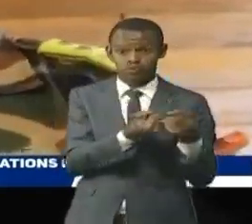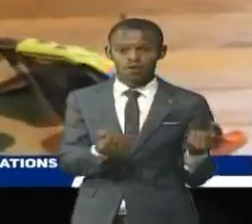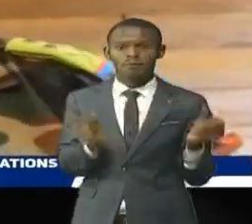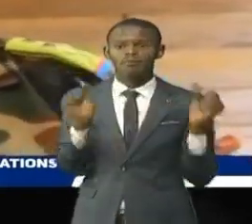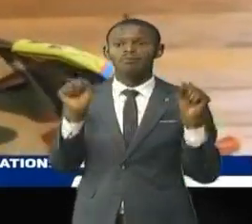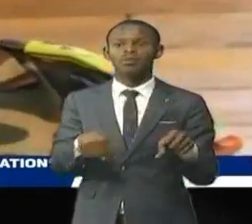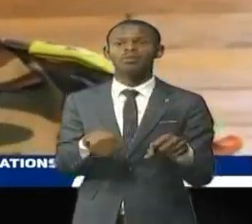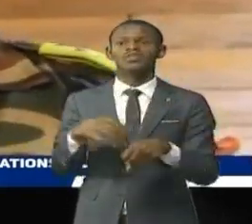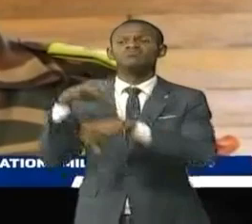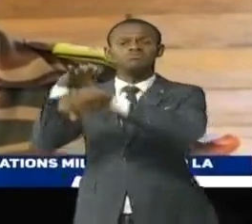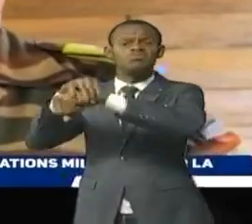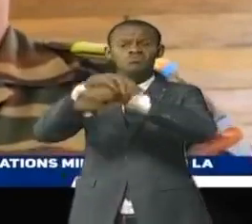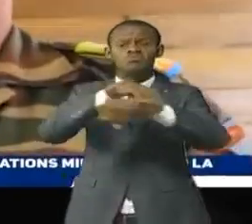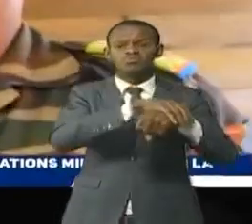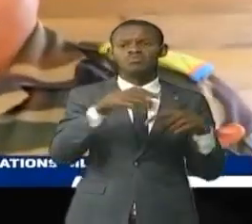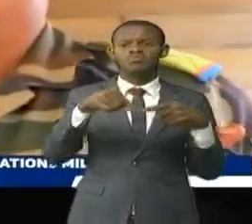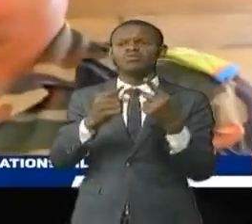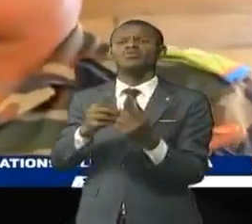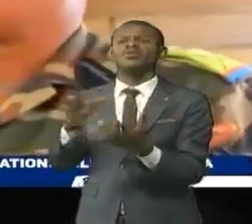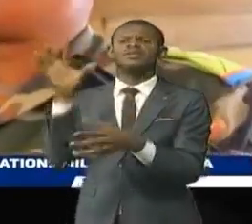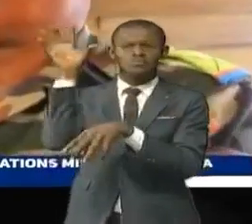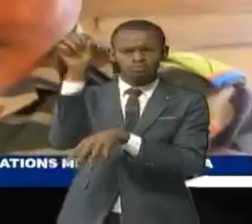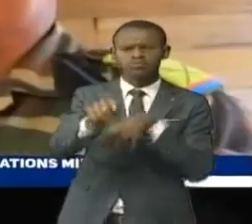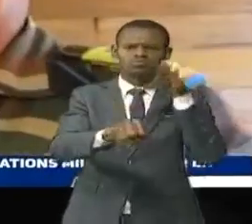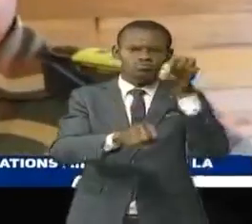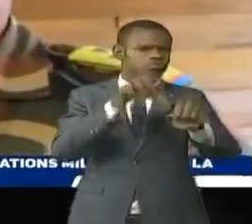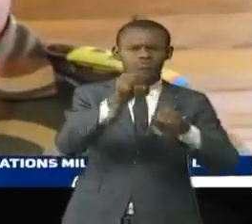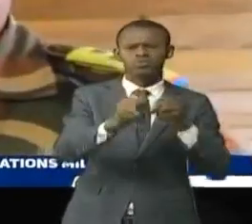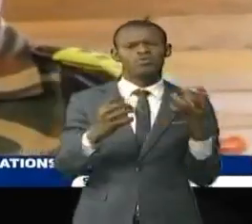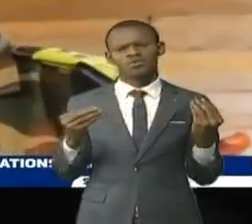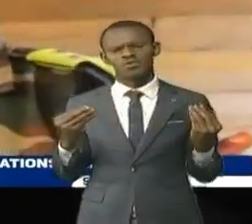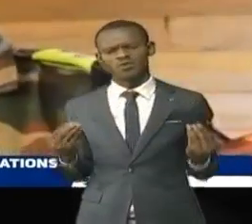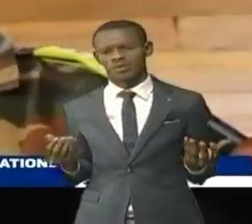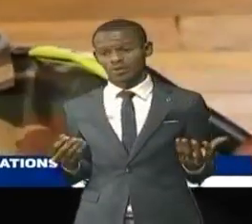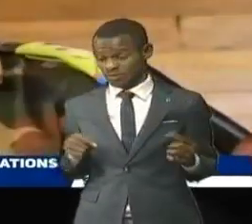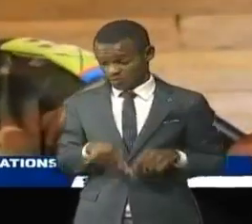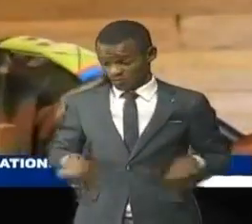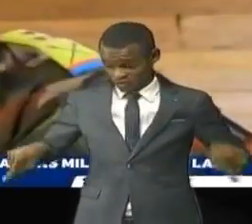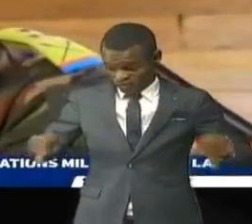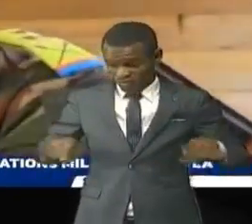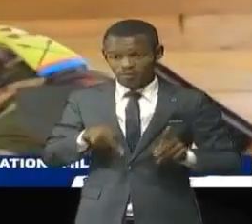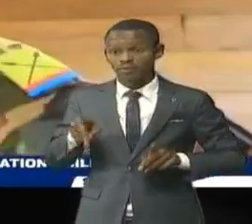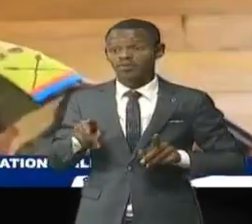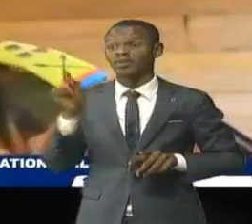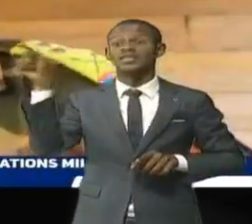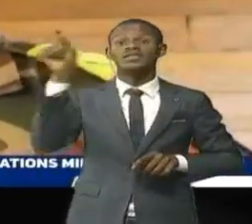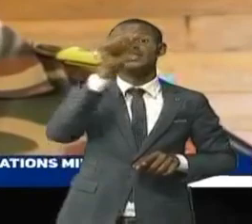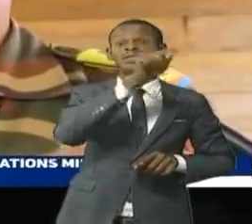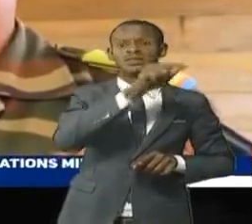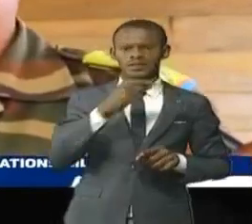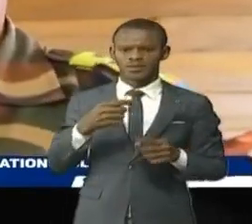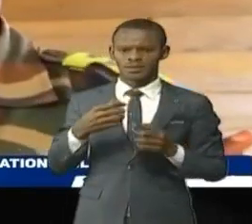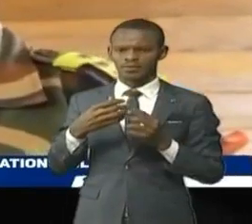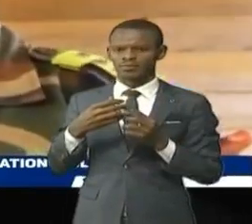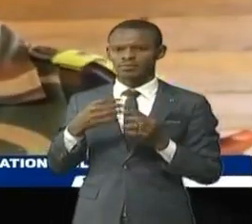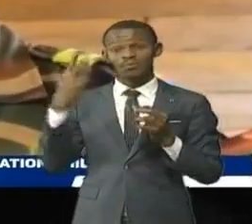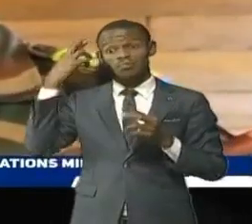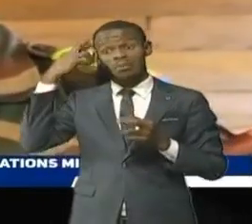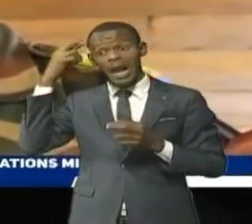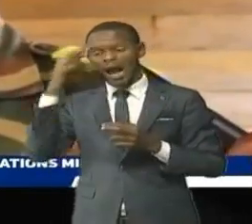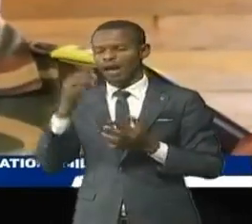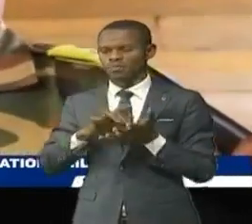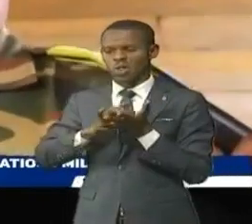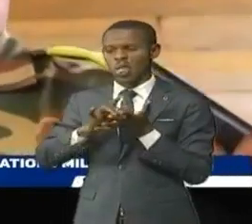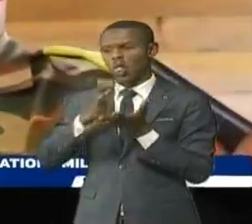population, vous devez vous solidariser avec l'ennemi. Ne pas appuyer les EDF en information, ni en médicaments,